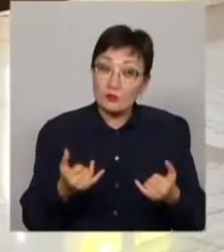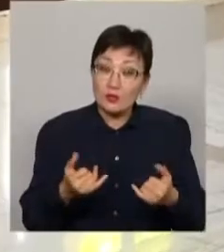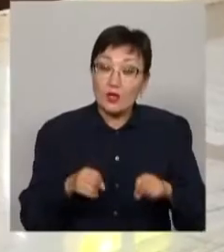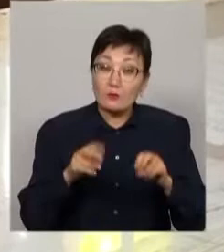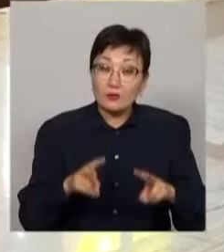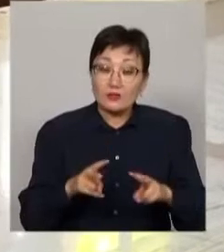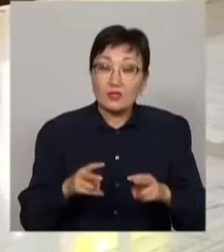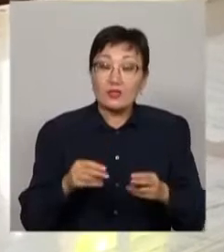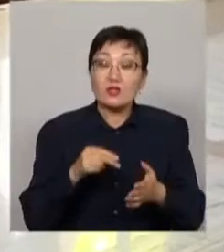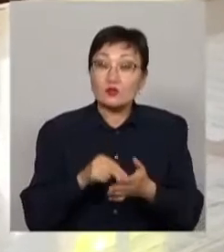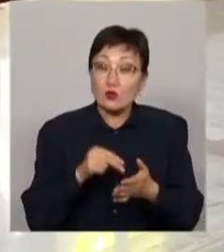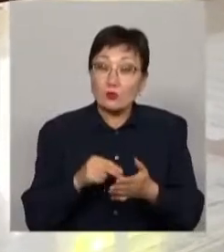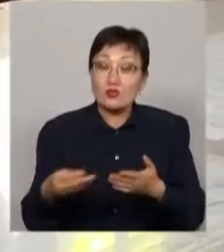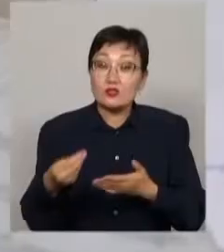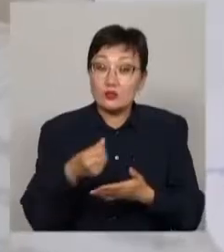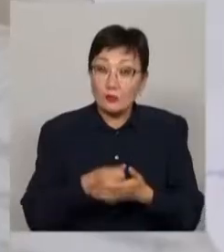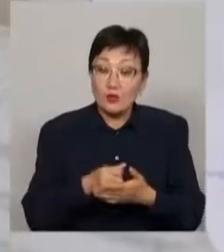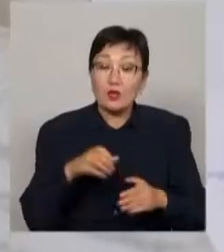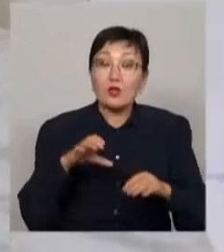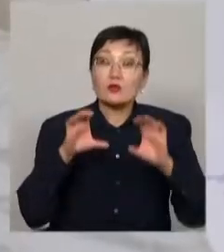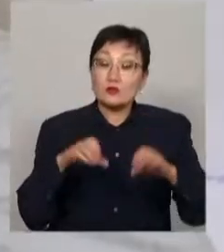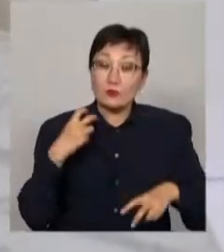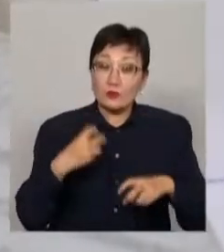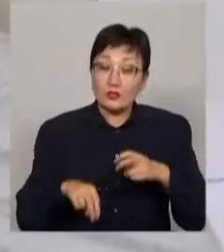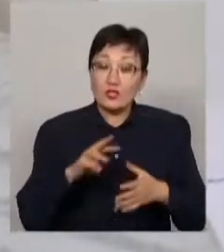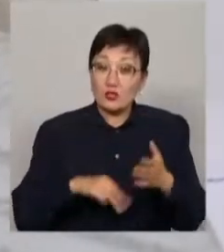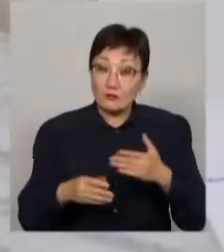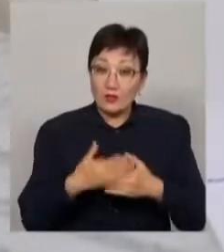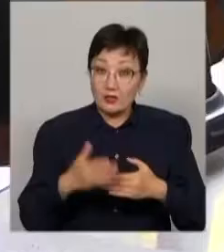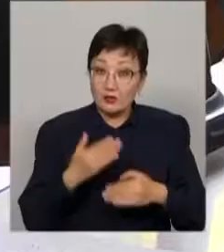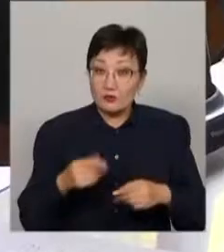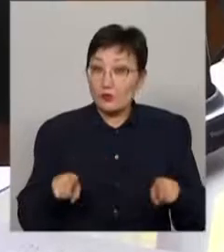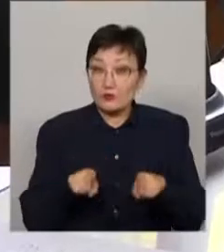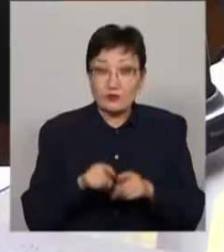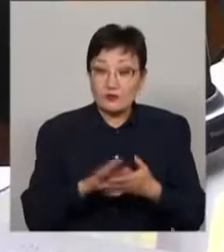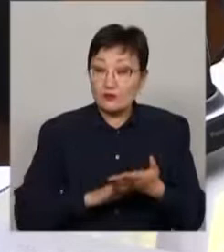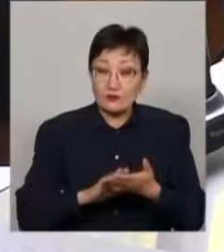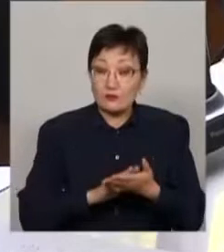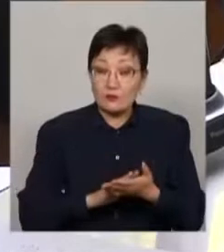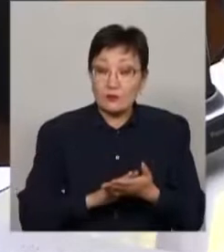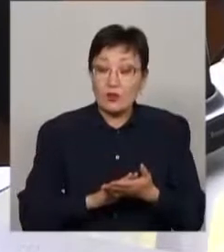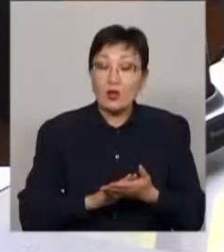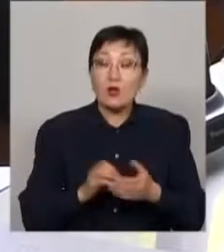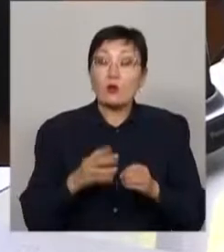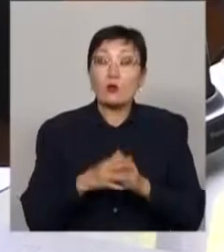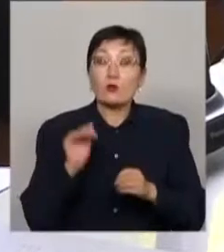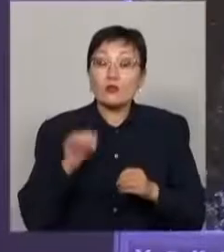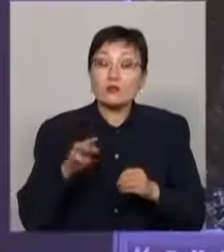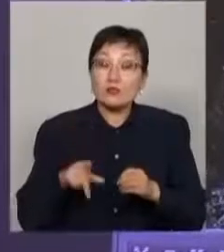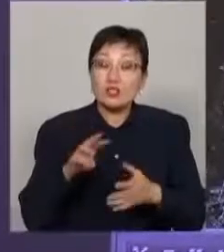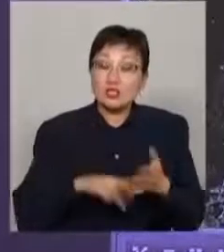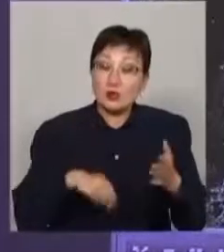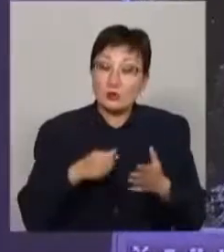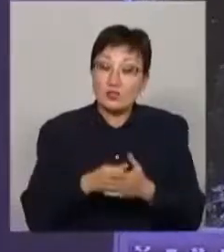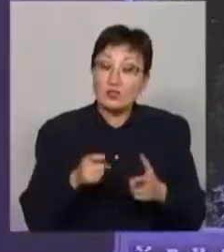арнайы ақы да сұрайды екен. Заң бұзғандарға айыппұл да тосқауылы бола алмай тұр. Себебі әкімшілік құқық бұзушылық үшін 15 мың теңге айыппұл